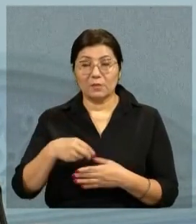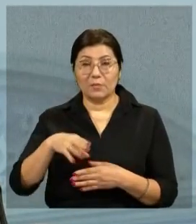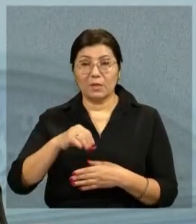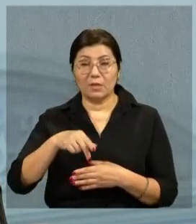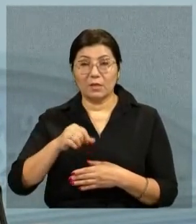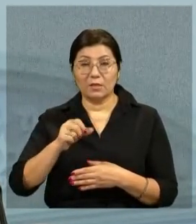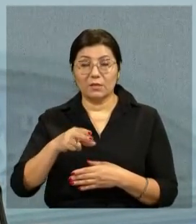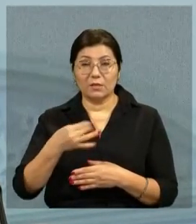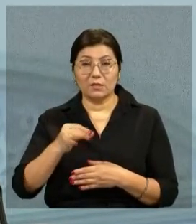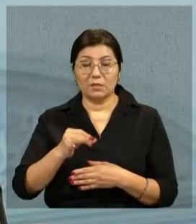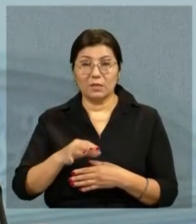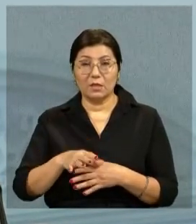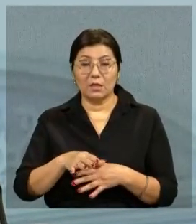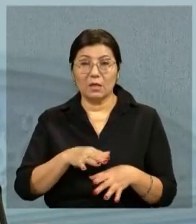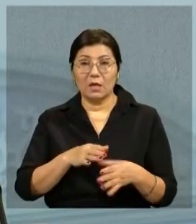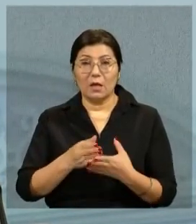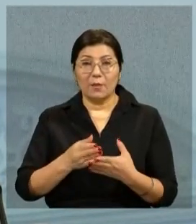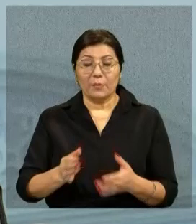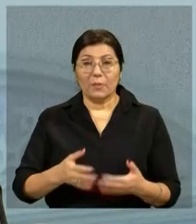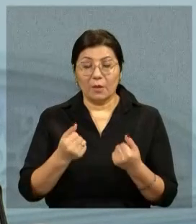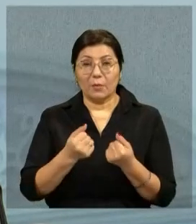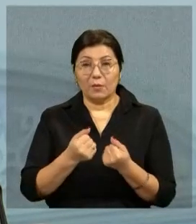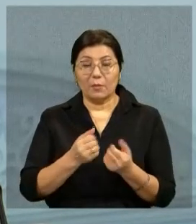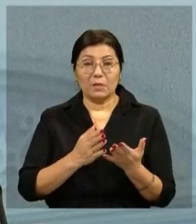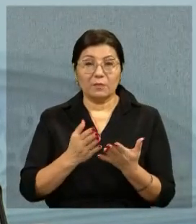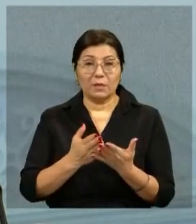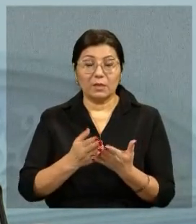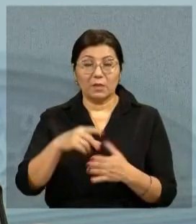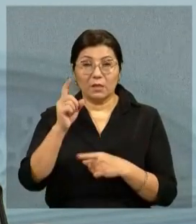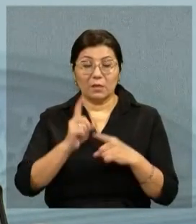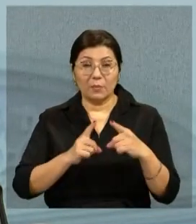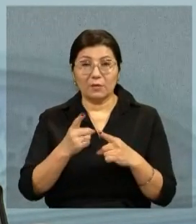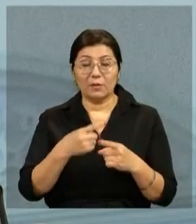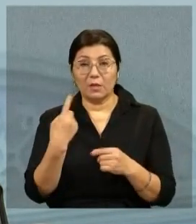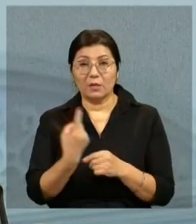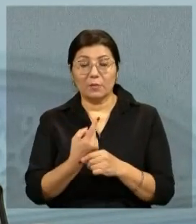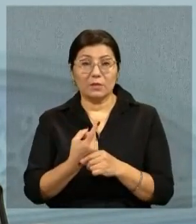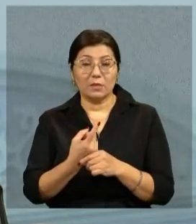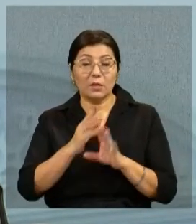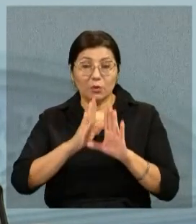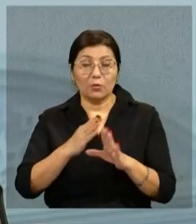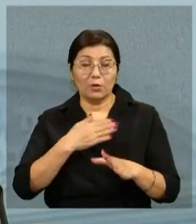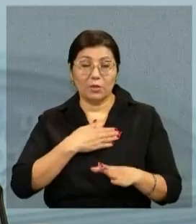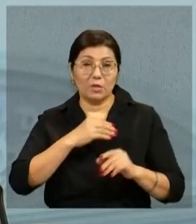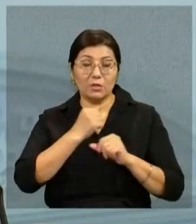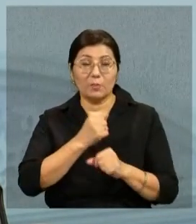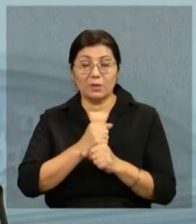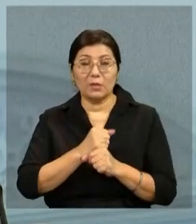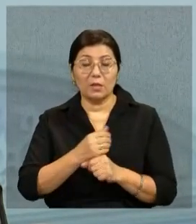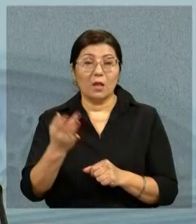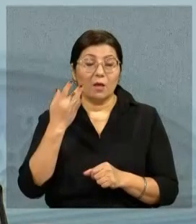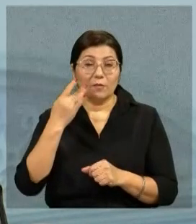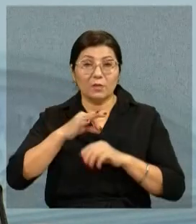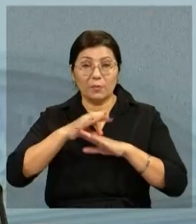и организационные мероприятия, направленные на поддержку соотечественников. Но это не единственное наша работа. Ежеквартально проводится